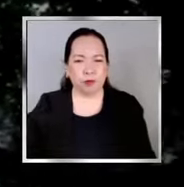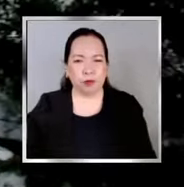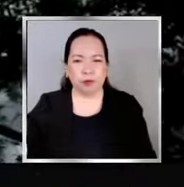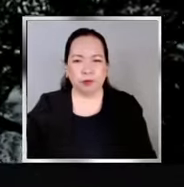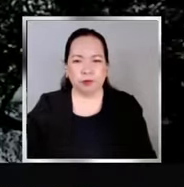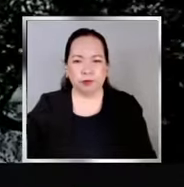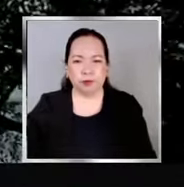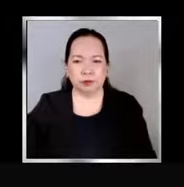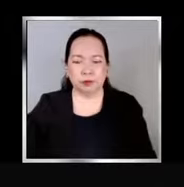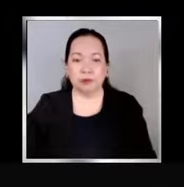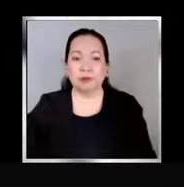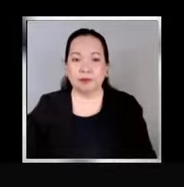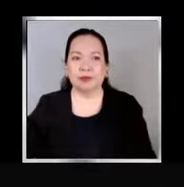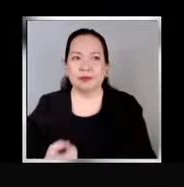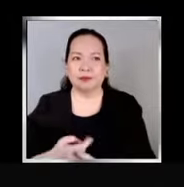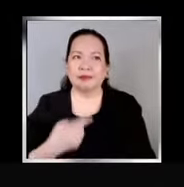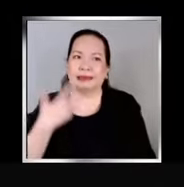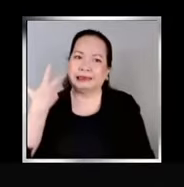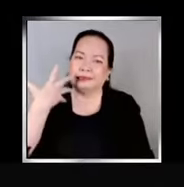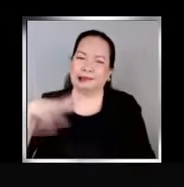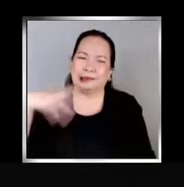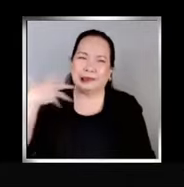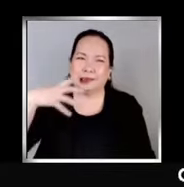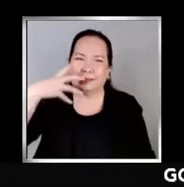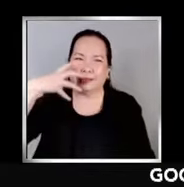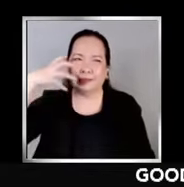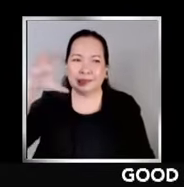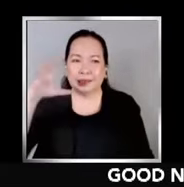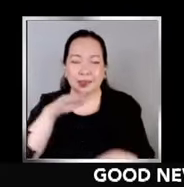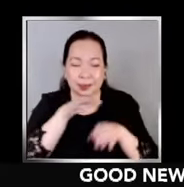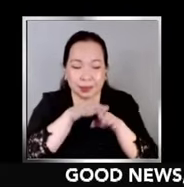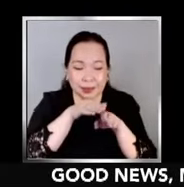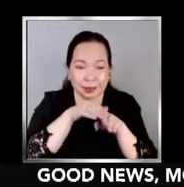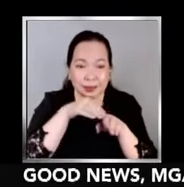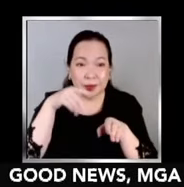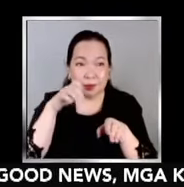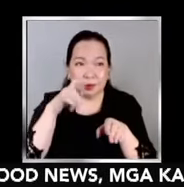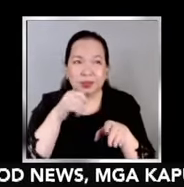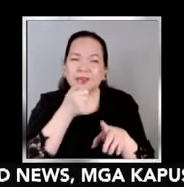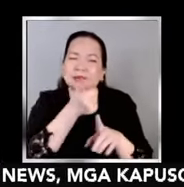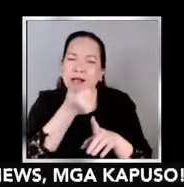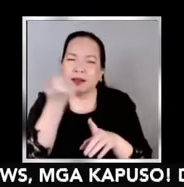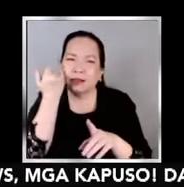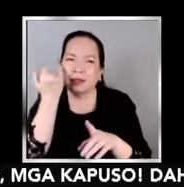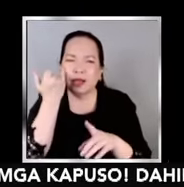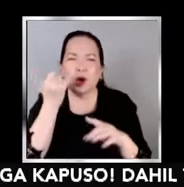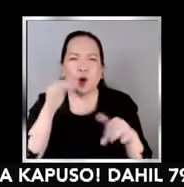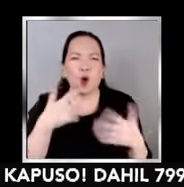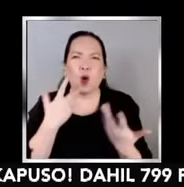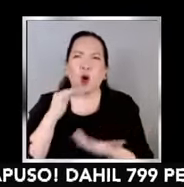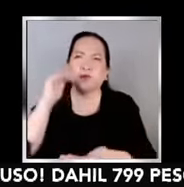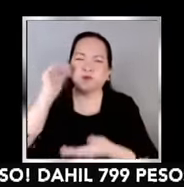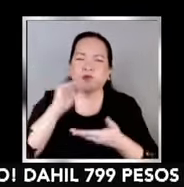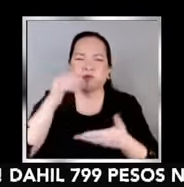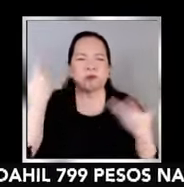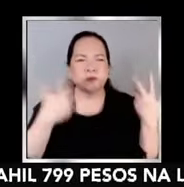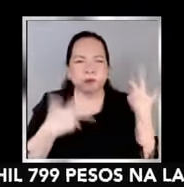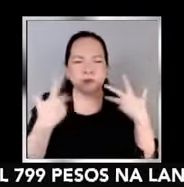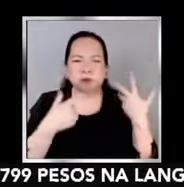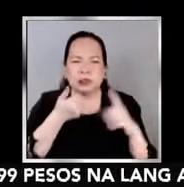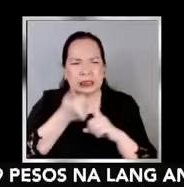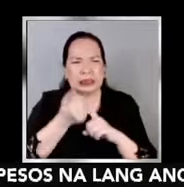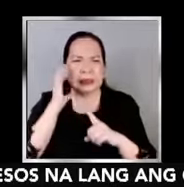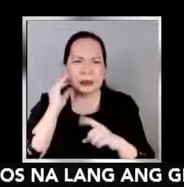Dahil sa init ng panahon, maging ating pets pumaparaparaan din to beat the heat. Maari kasi sila makaranas ng heat stress ngayong tag-init. Hindi ka na